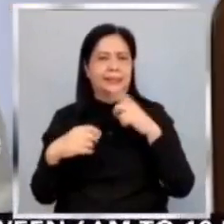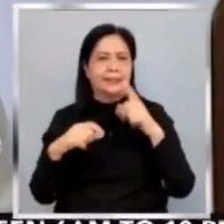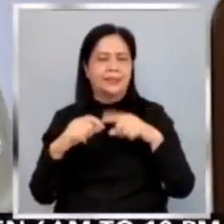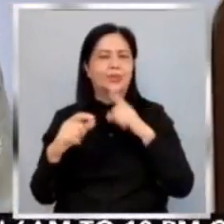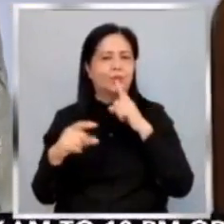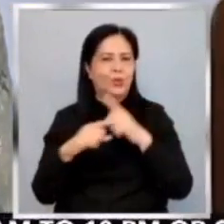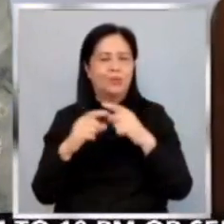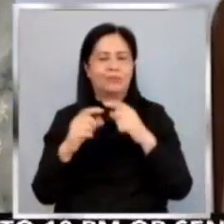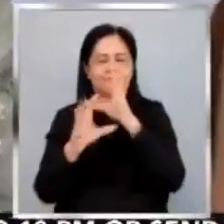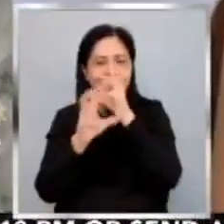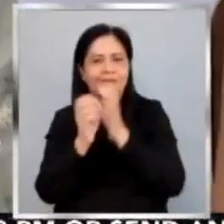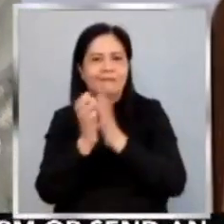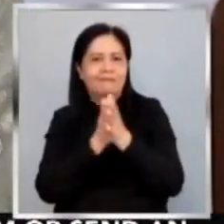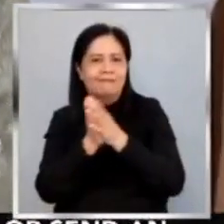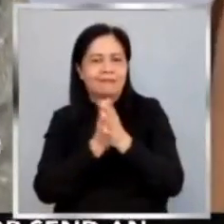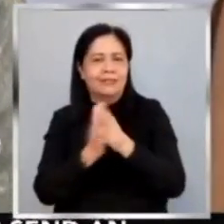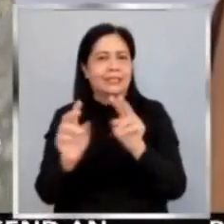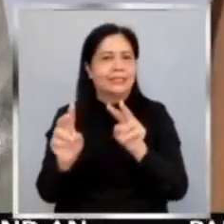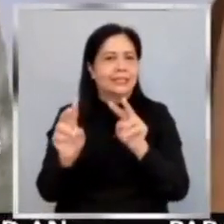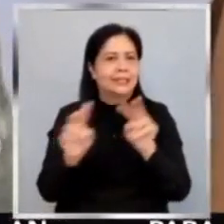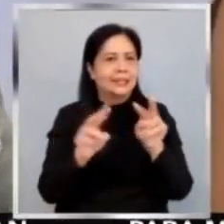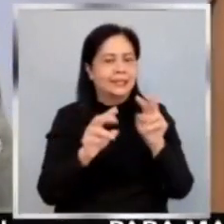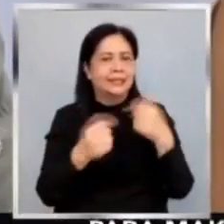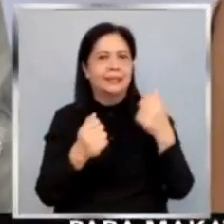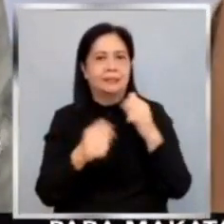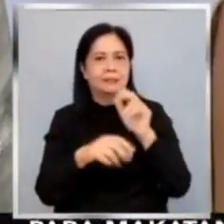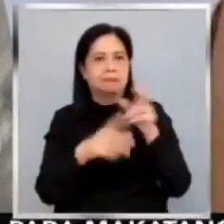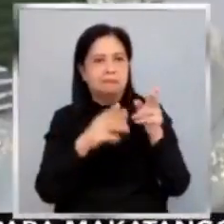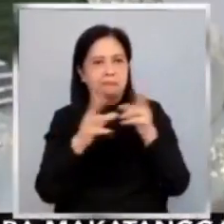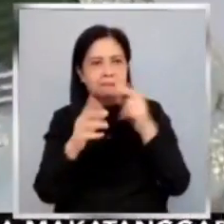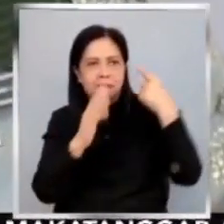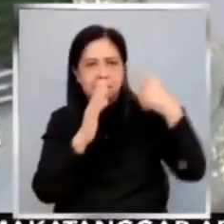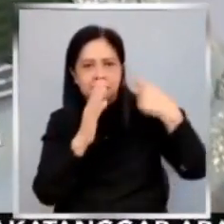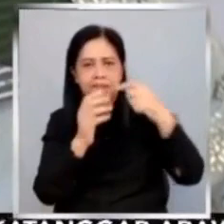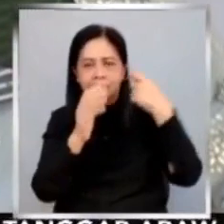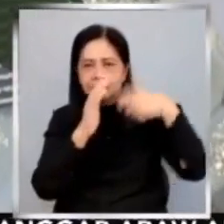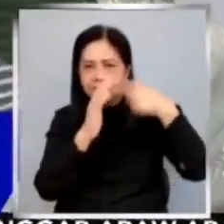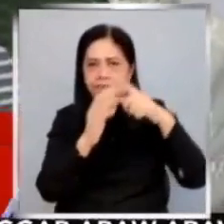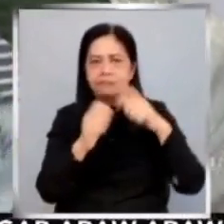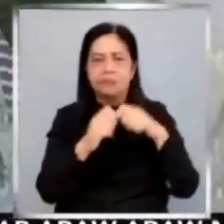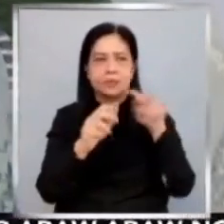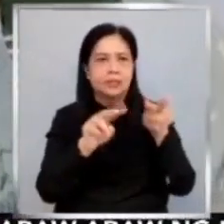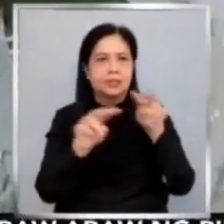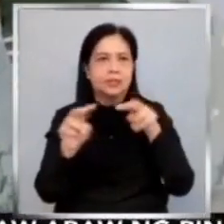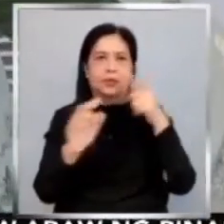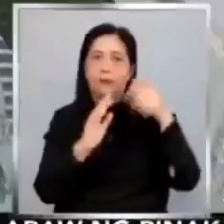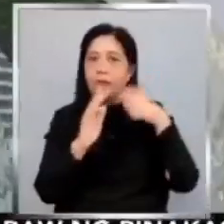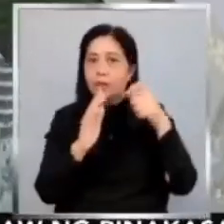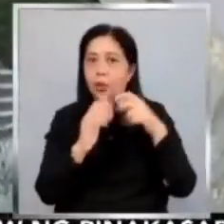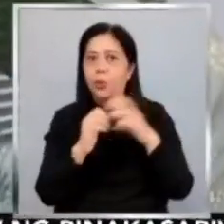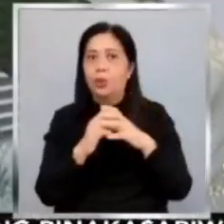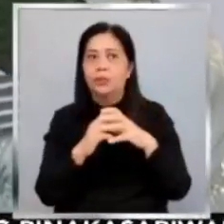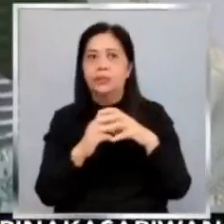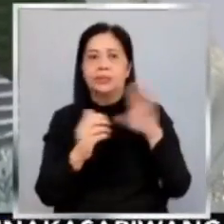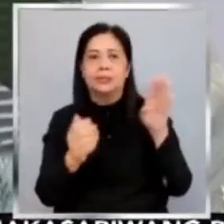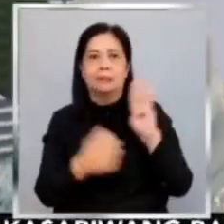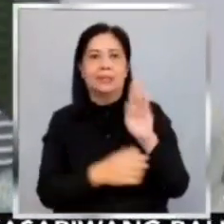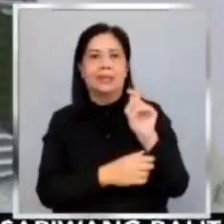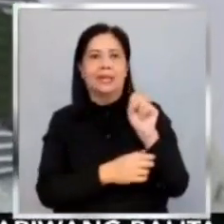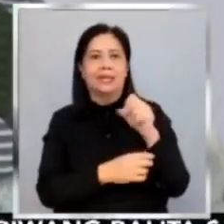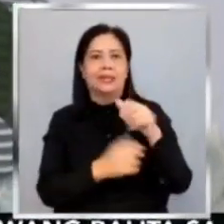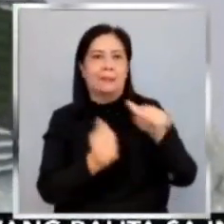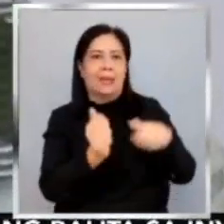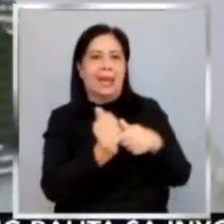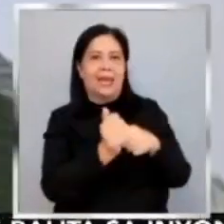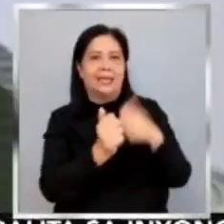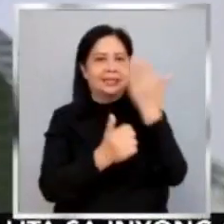passion habang tinututukan ang mga eksena sa kanyang proyekto. Yung mga nakita akong videos sa BTS namin na sigaw ko